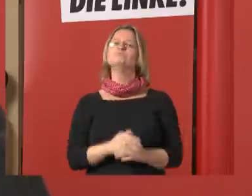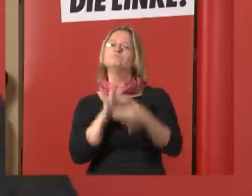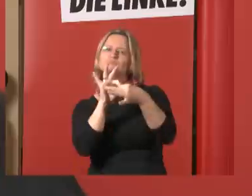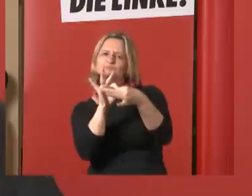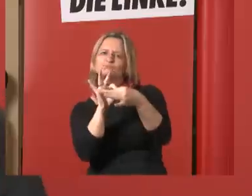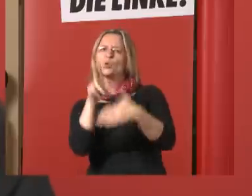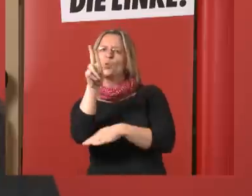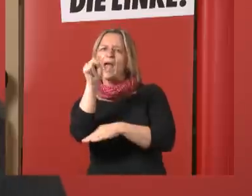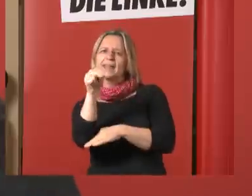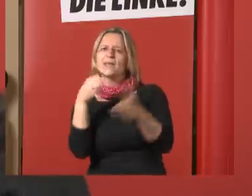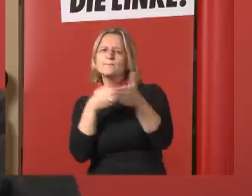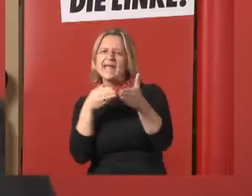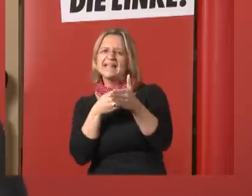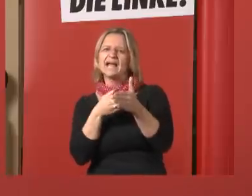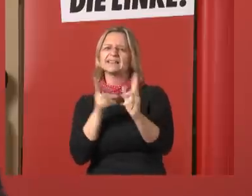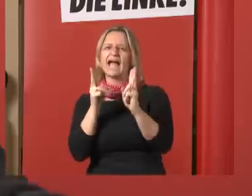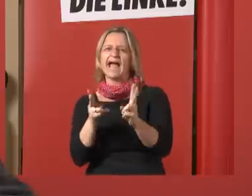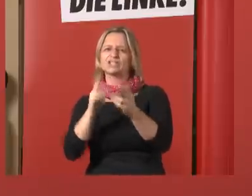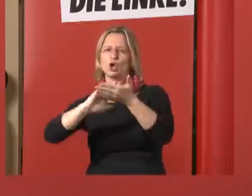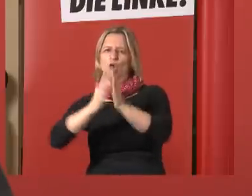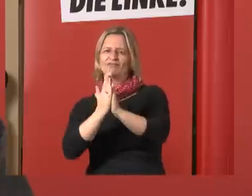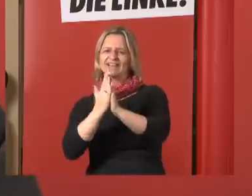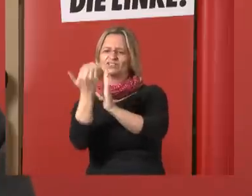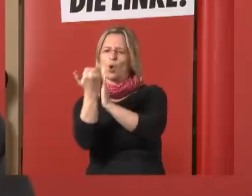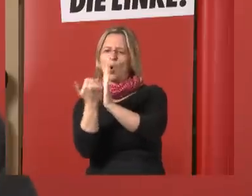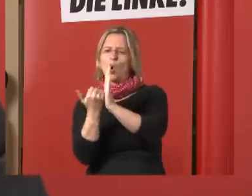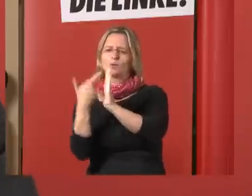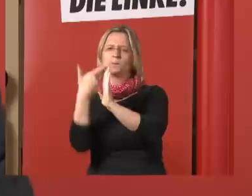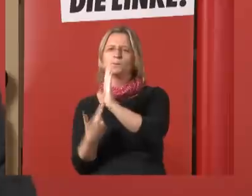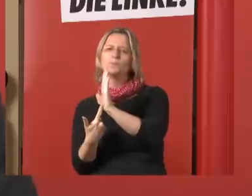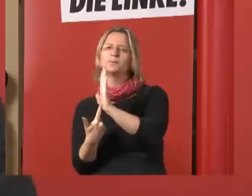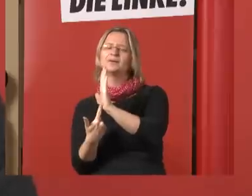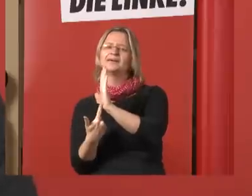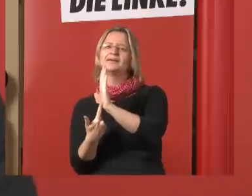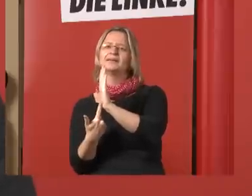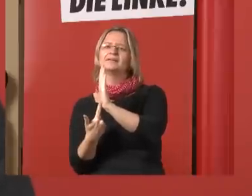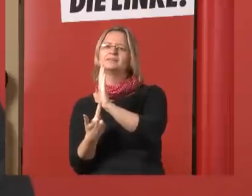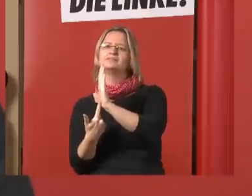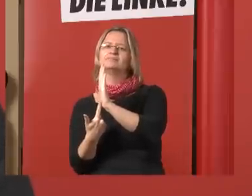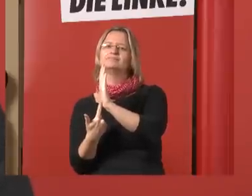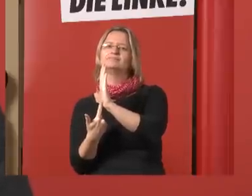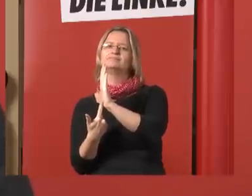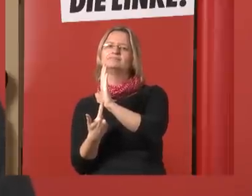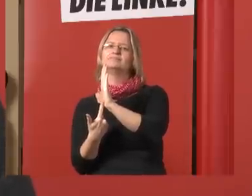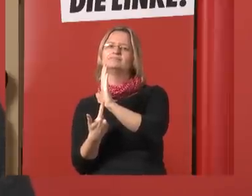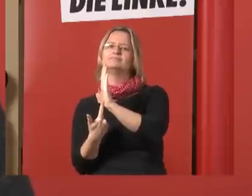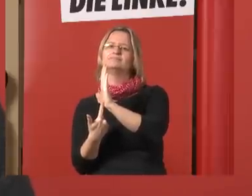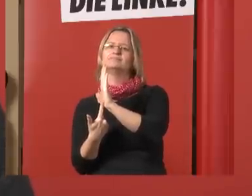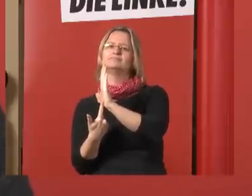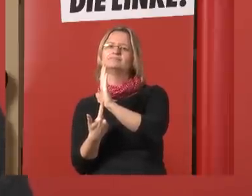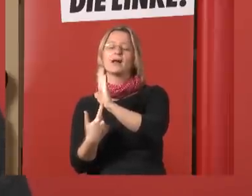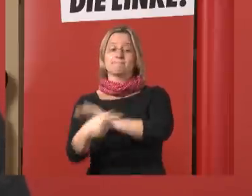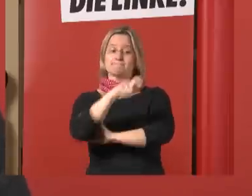darlegen darf, warum wir die UNO-Behindertenrechtskonvention als Maßstab für